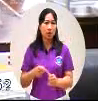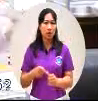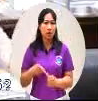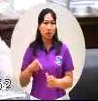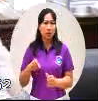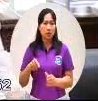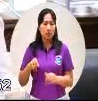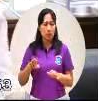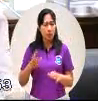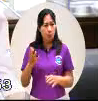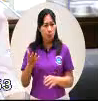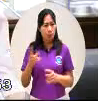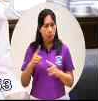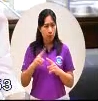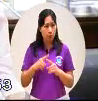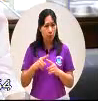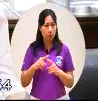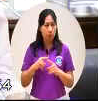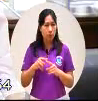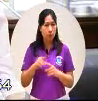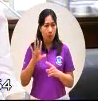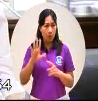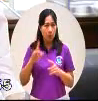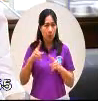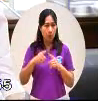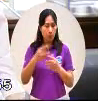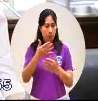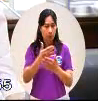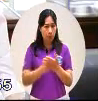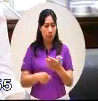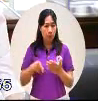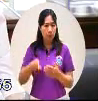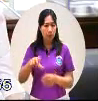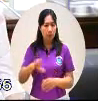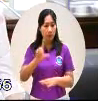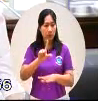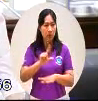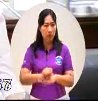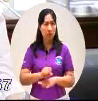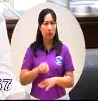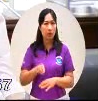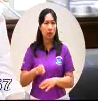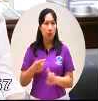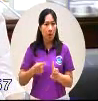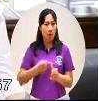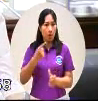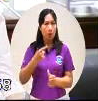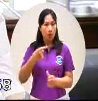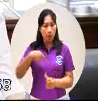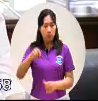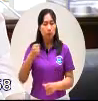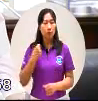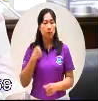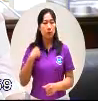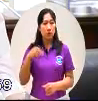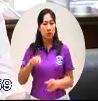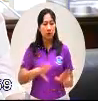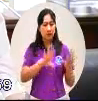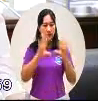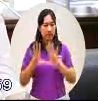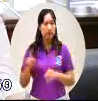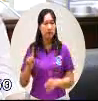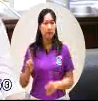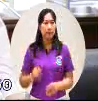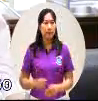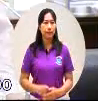留在这个地方，啊，就参访一下，先了解一下状况，啊。 因为基本上如